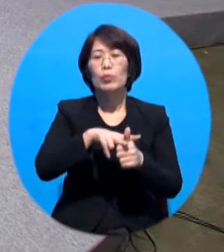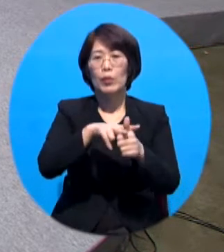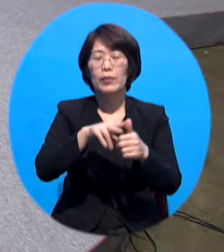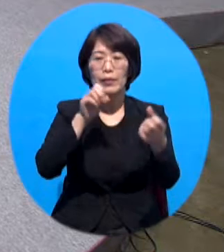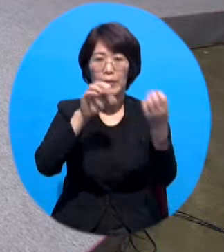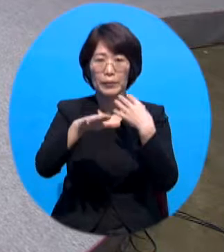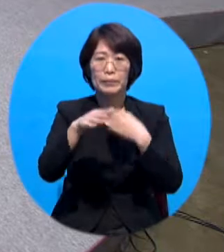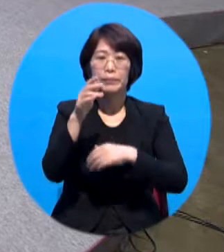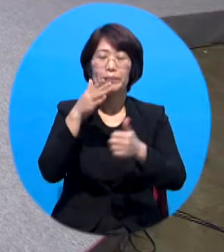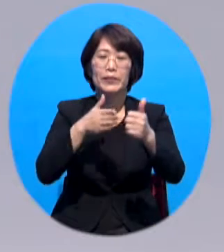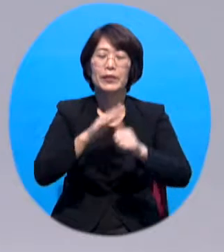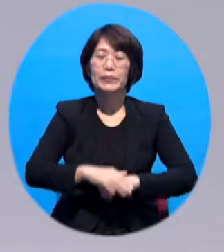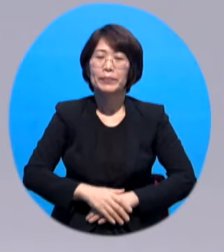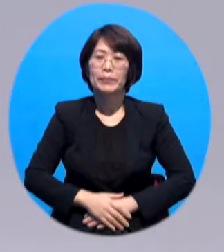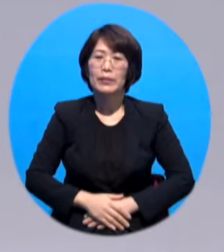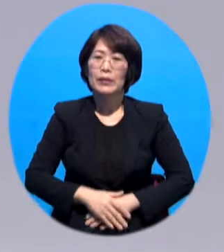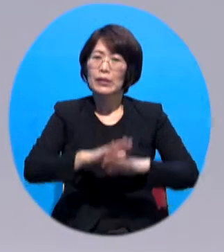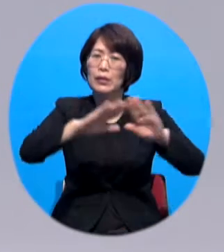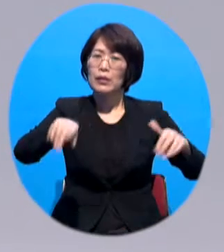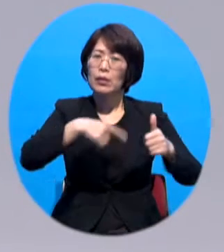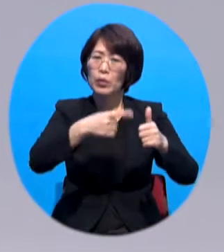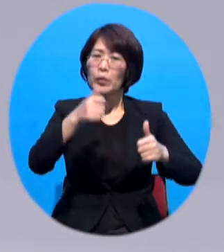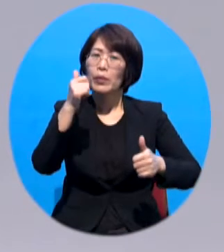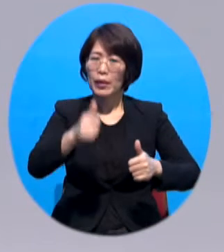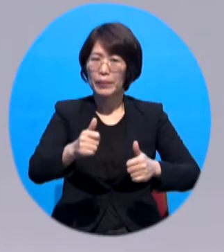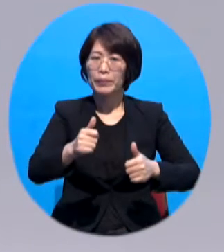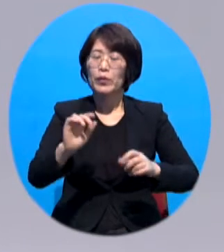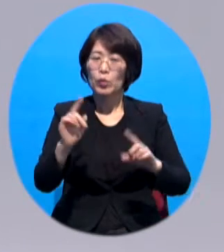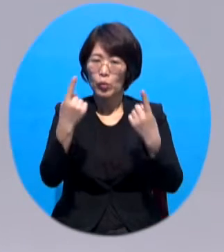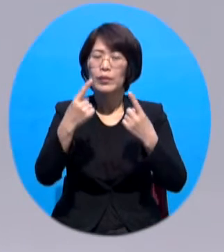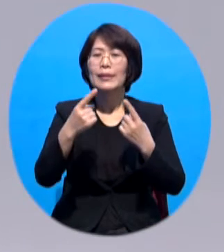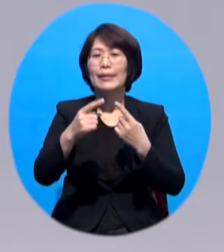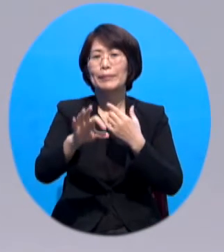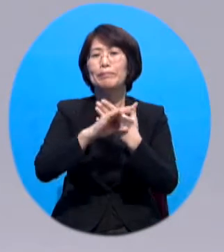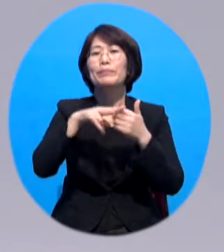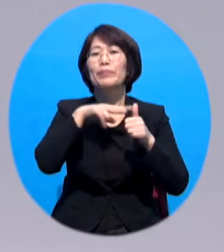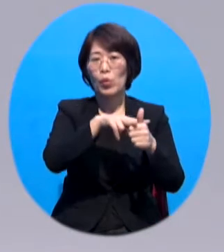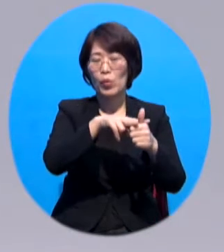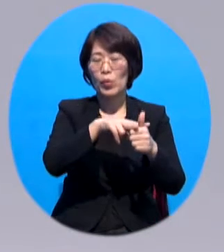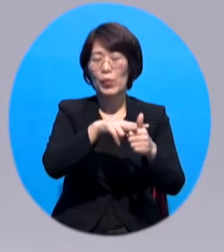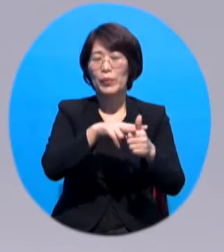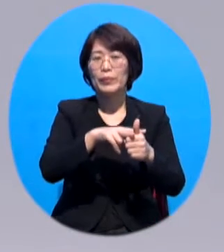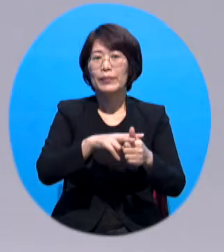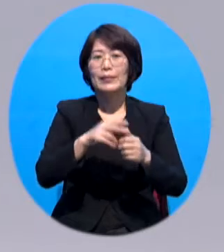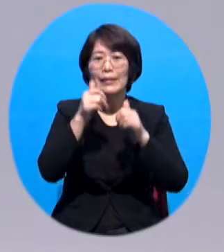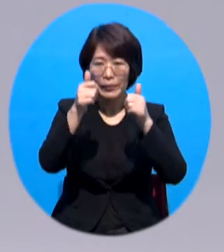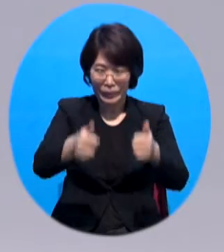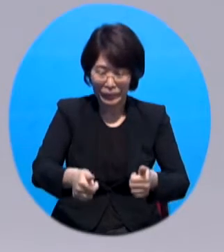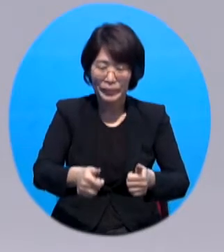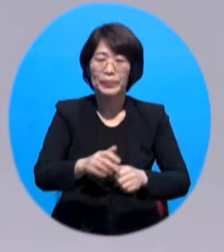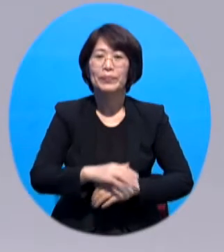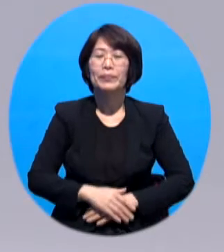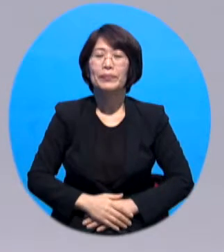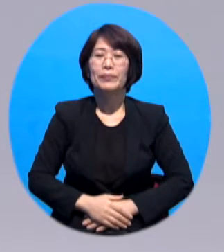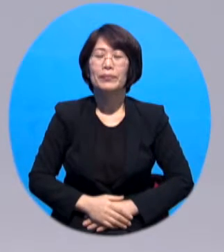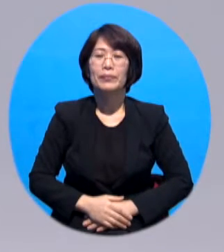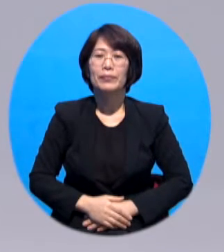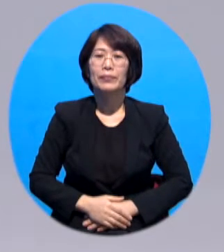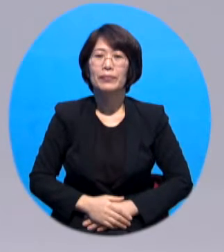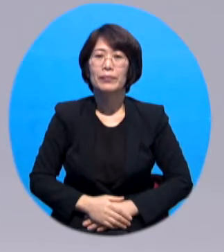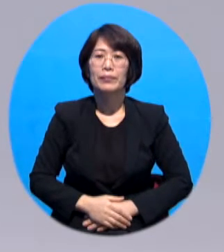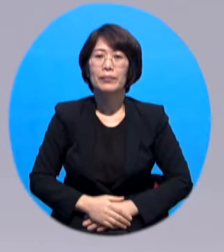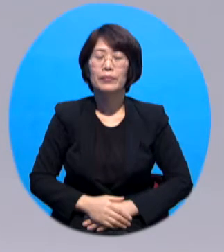분입니다 이제 절감 독일 감이면서 예비후보 입니다 인사 올립니다 아